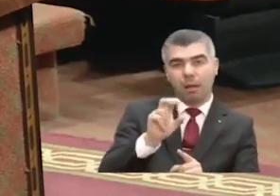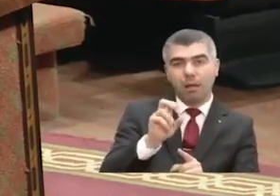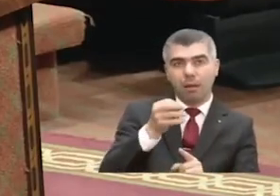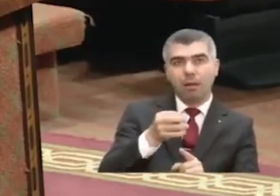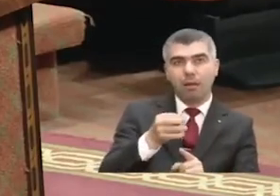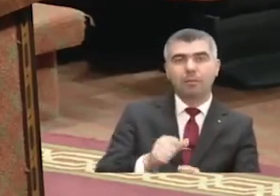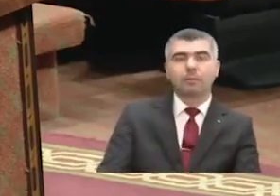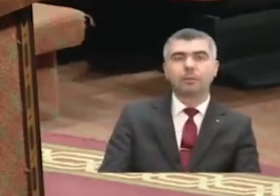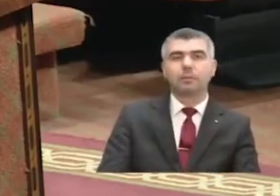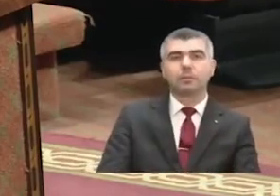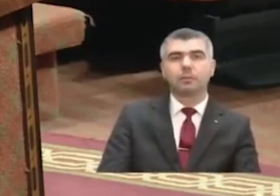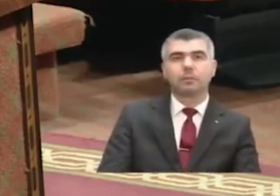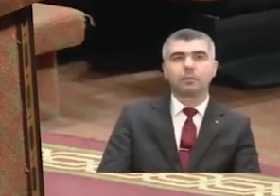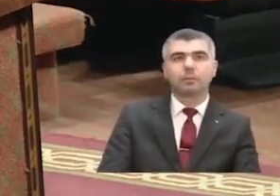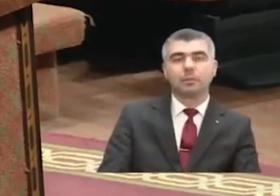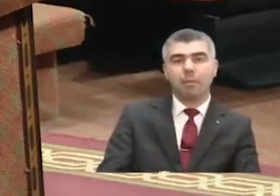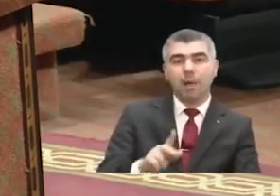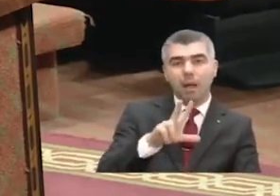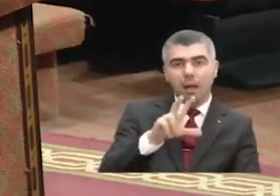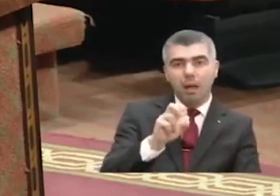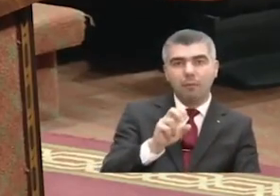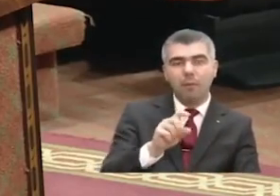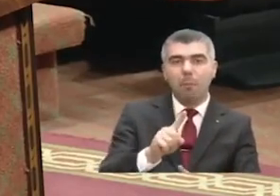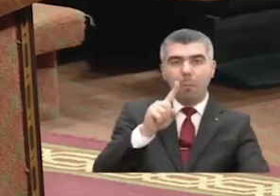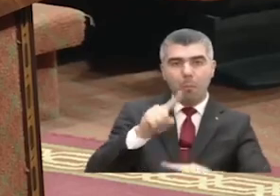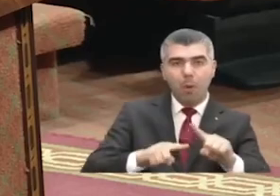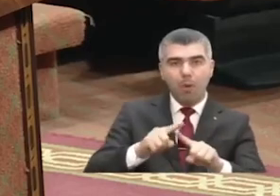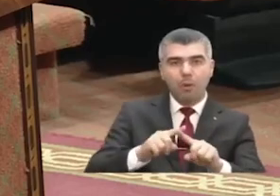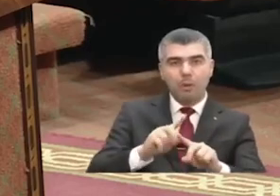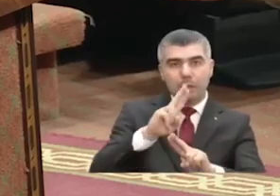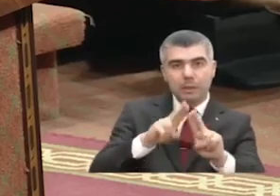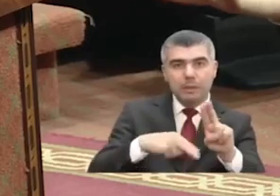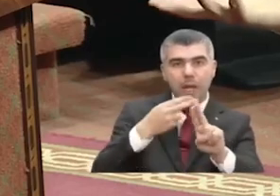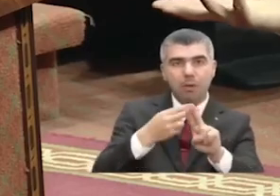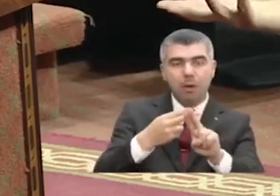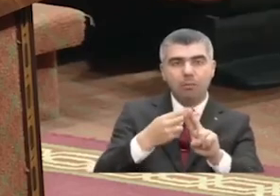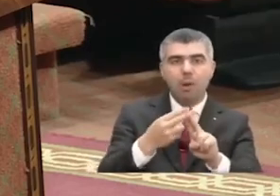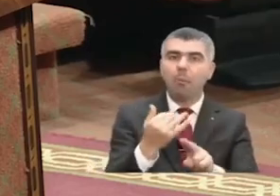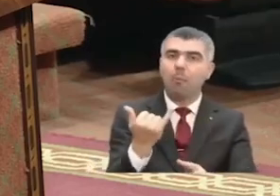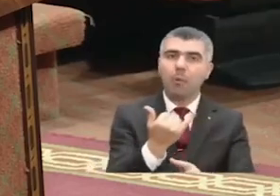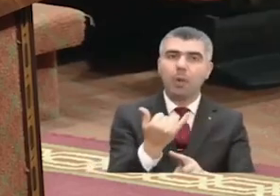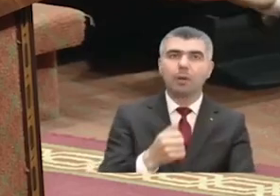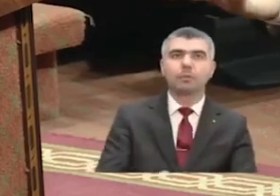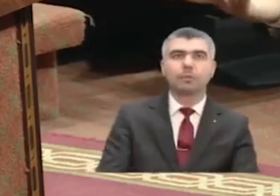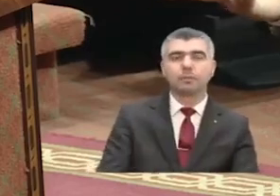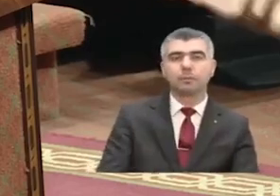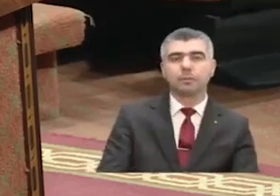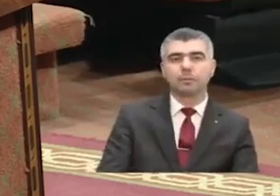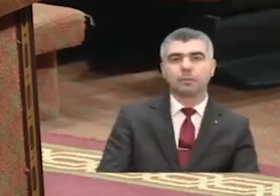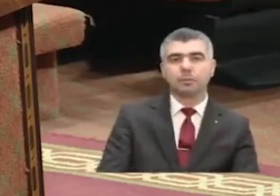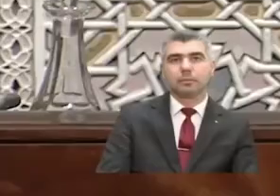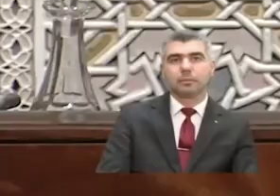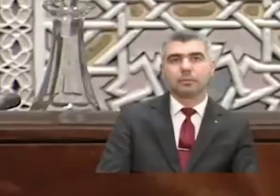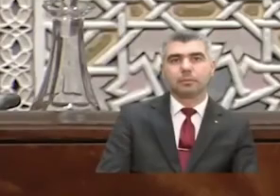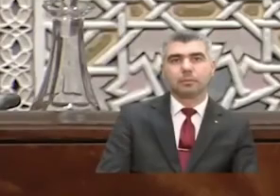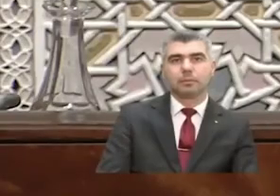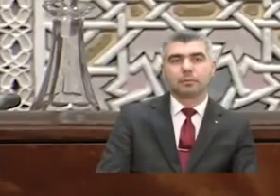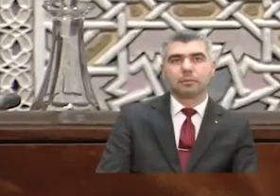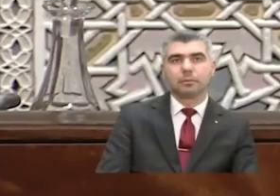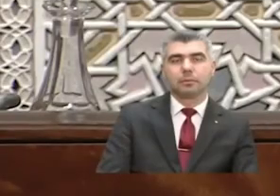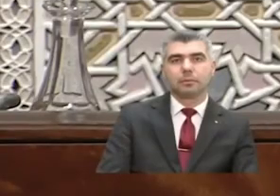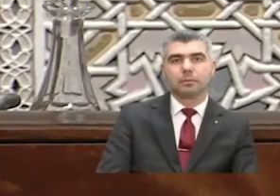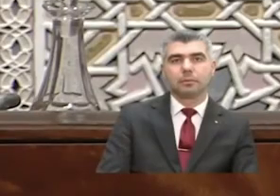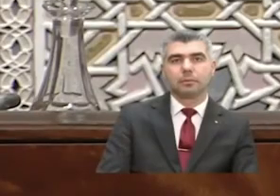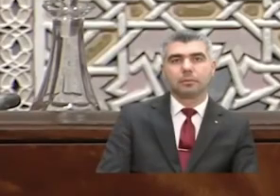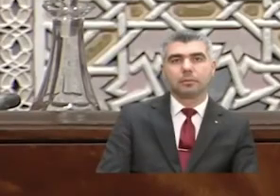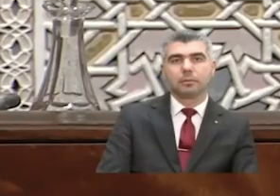خليني من تعريف بانه لا يمنع ان اتكلم، وخلينا نهضروا. شكرا. ايوا خلينا نتكلموا. خليني نتكلم. شكون